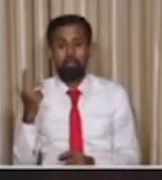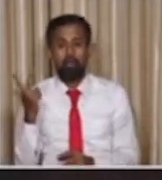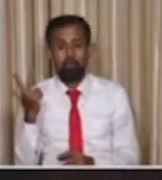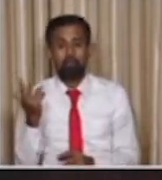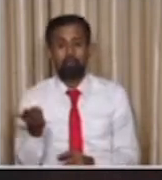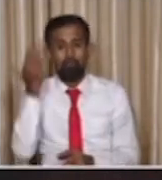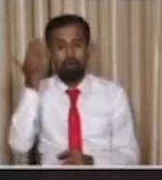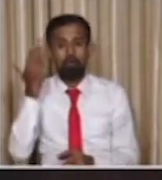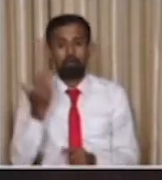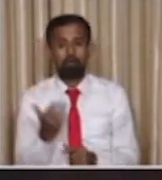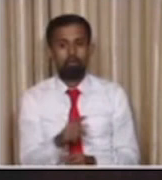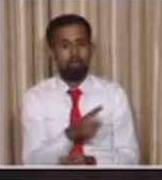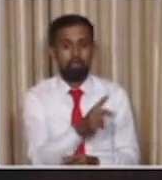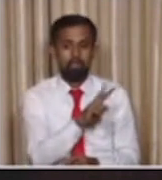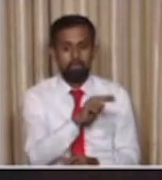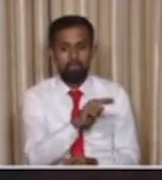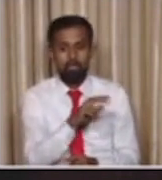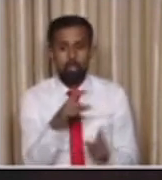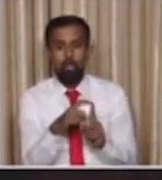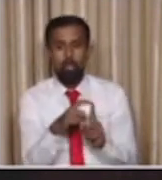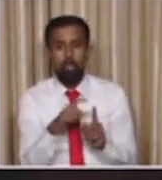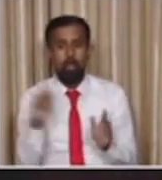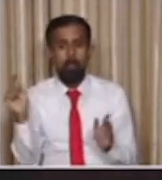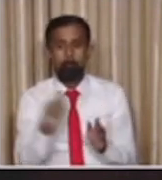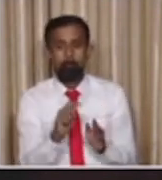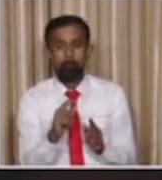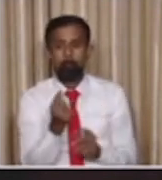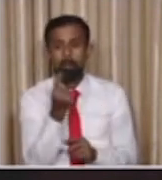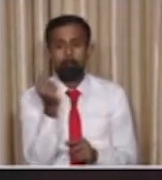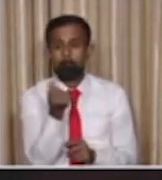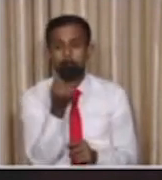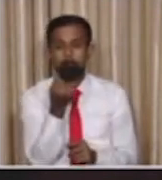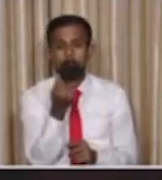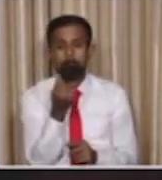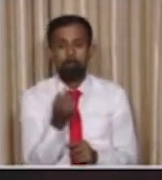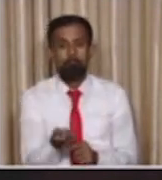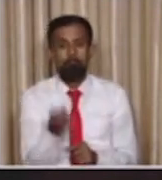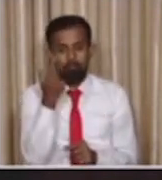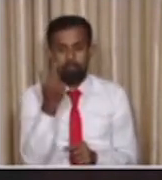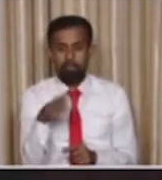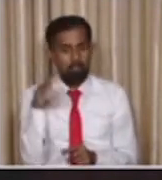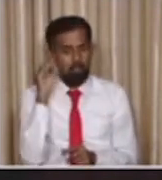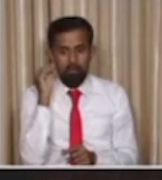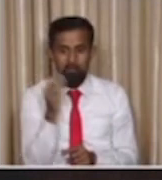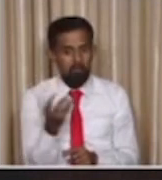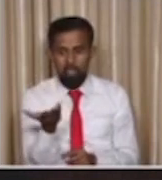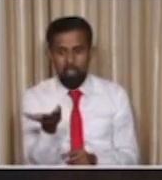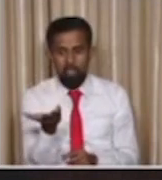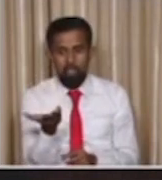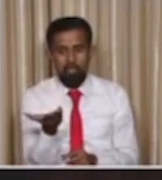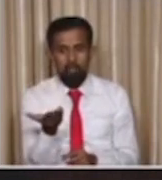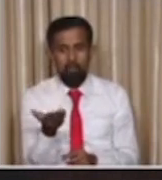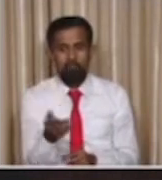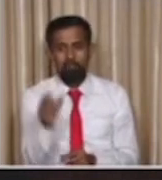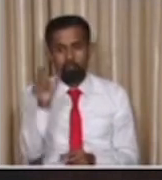ගියා එතකොට 130ට තියෙනකොට ඩොලර් එක තියෙනකොට ගෙනාපු බෙහෙත් පෙත්තේ මිල ඒක වැඩි වුණා කියලා තේරුම් ගන්න බැයි නම් ඒ